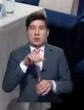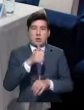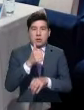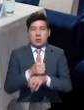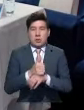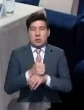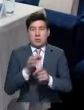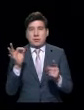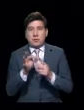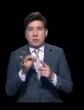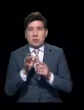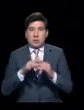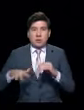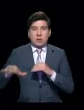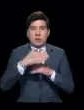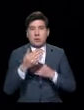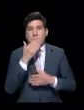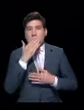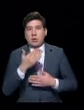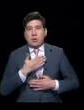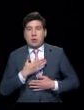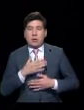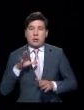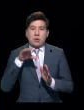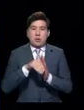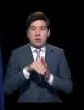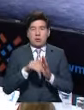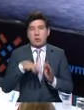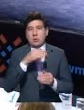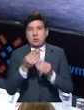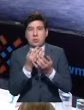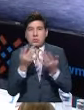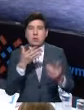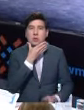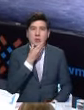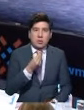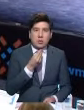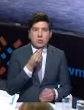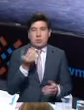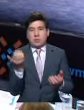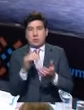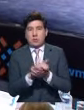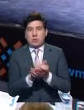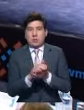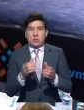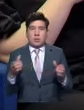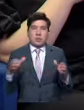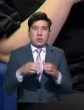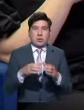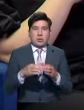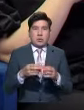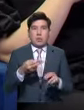бойында қоршаған ортаға деген сүйіспеншілікті арттырып, туристерге еліміздің көрікті мекендерін таныту дейді ұйымдастырушылар. Айта кетейік,